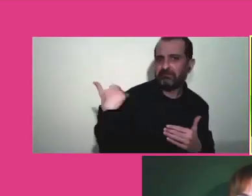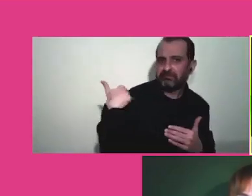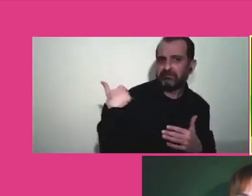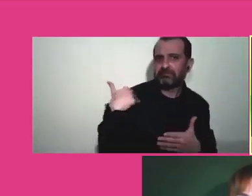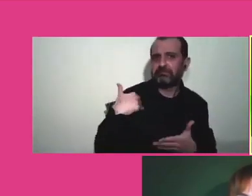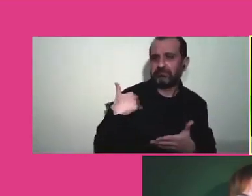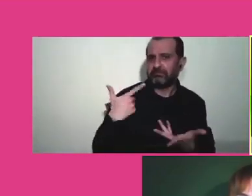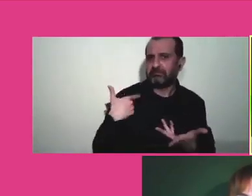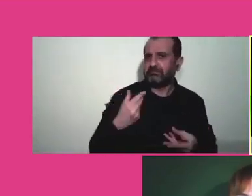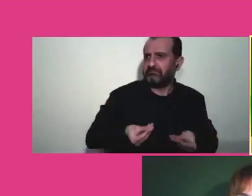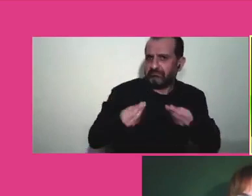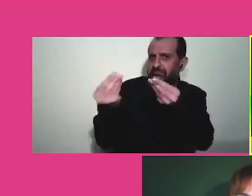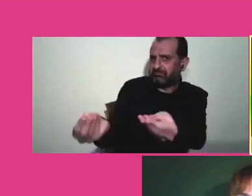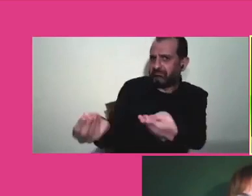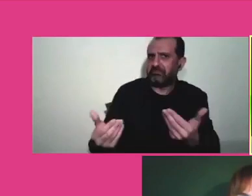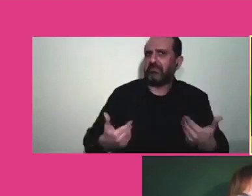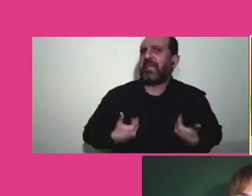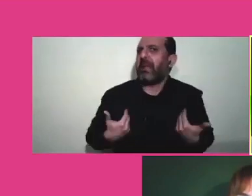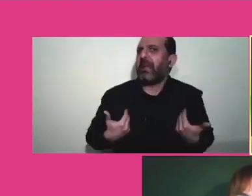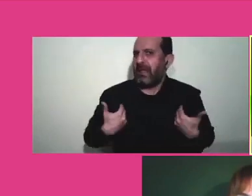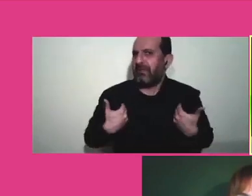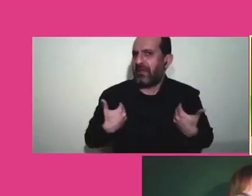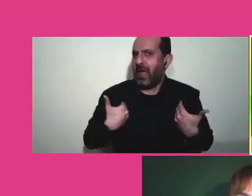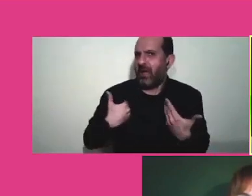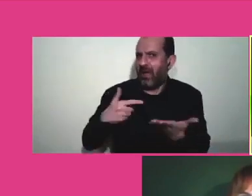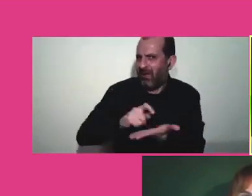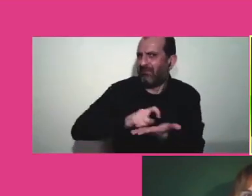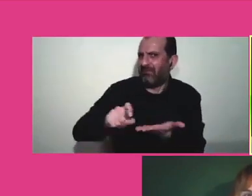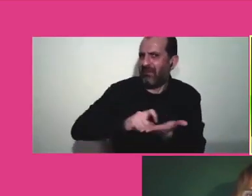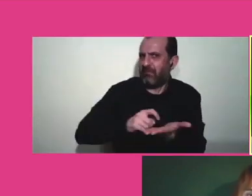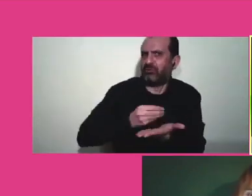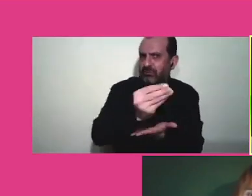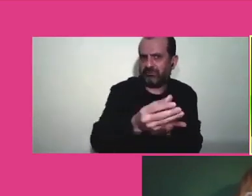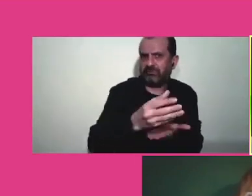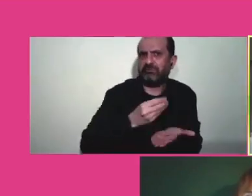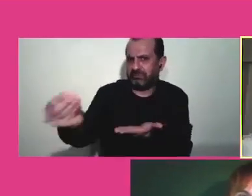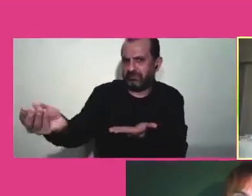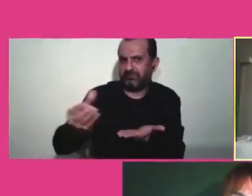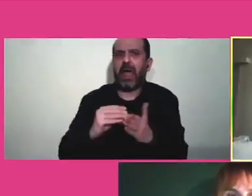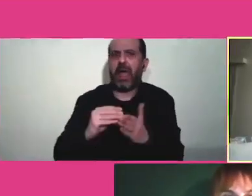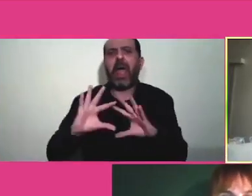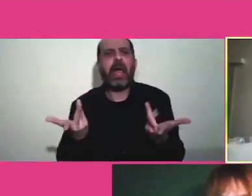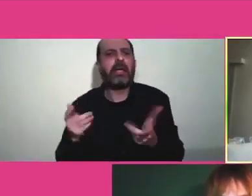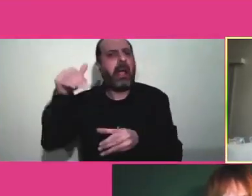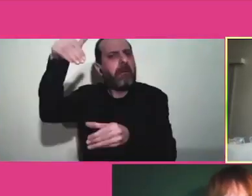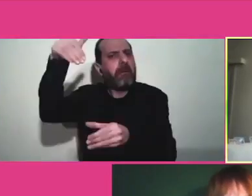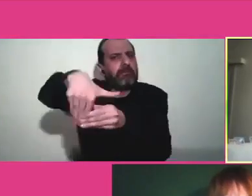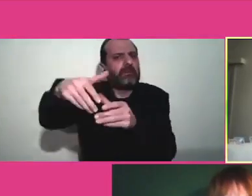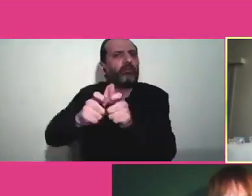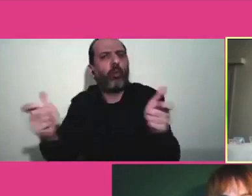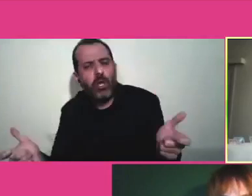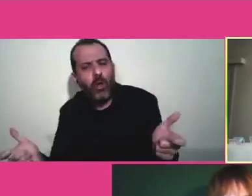έρθουν σε επαφή μαζί μας ή σε κάποιους εκπαιδευτικούς σχολεία, ώστε να τους στείλουμε κάποια από τα παιχνίδια